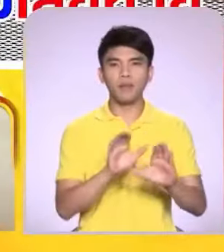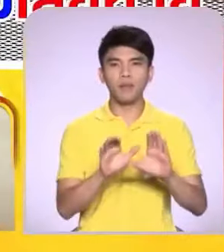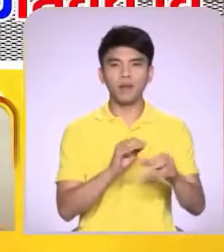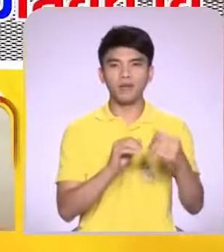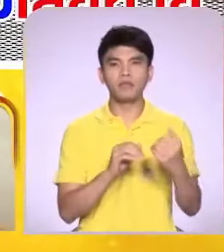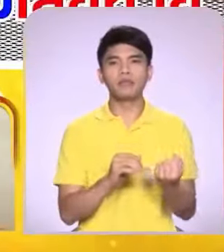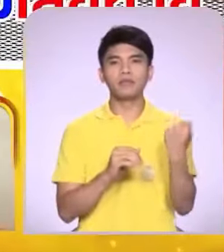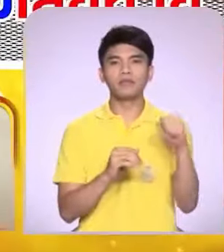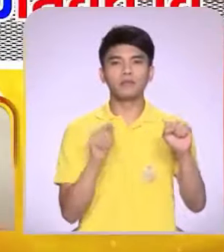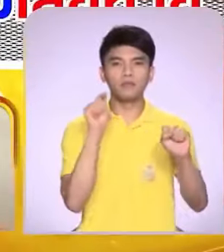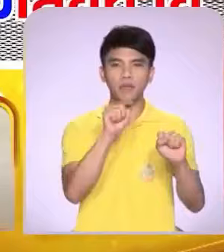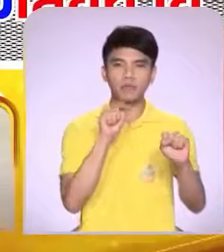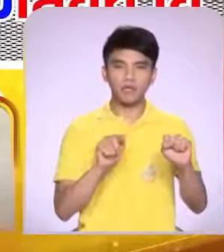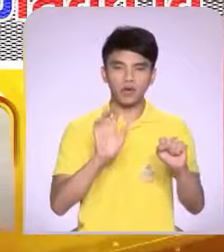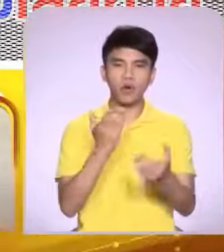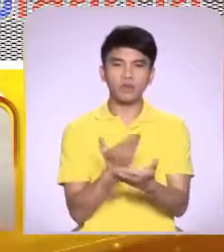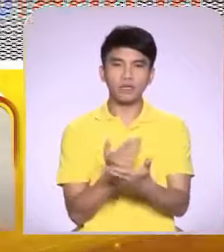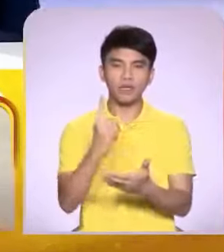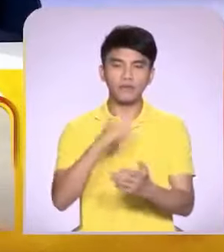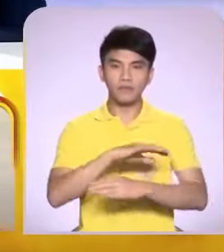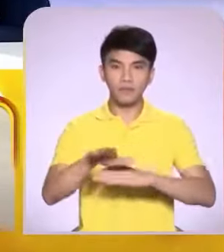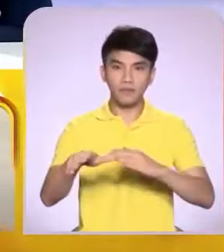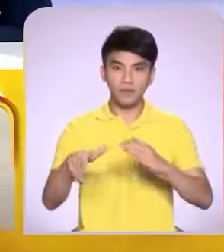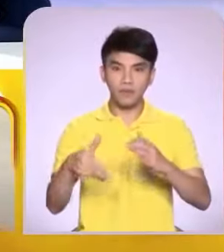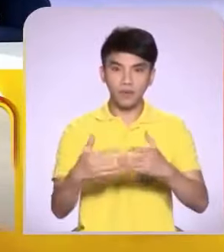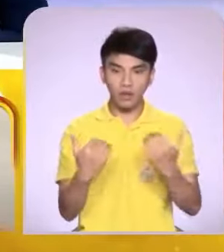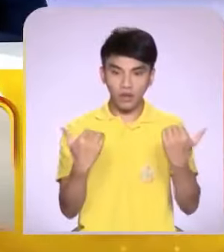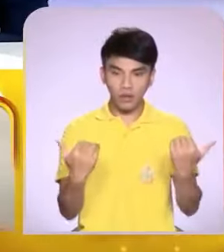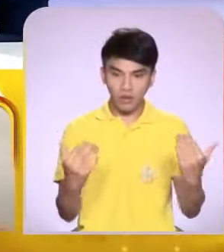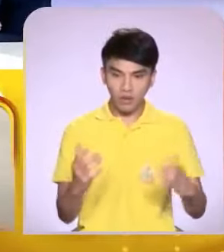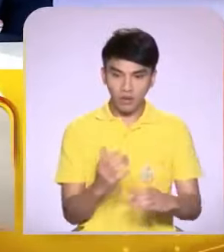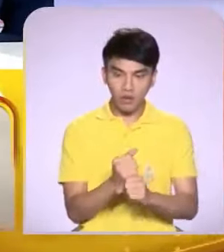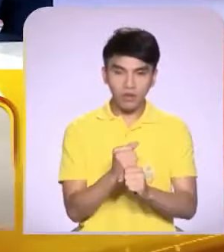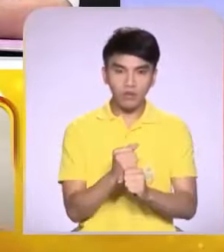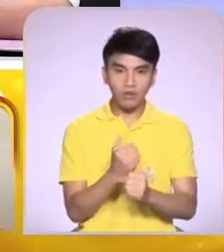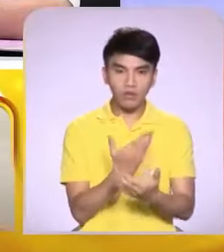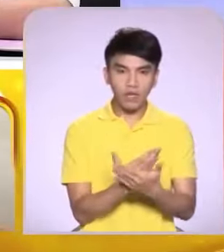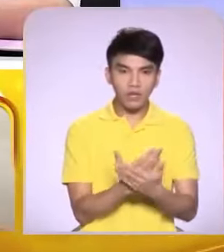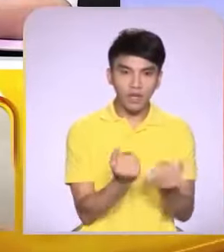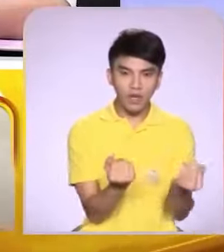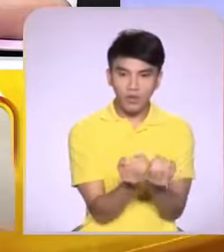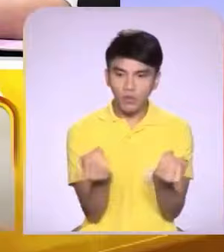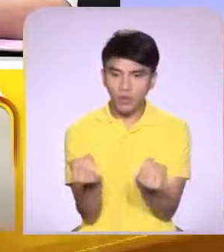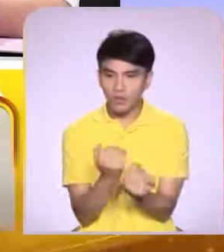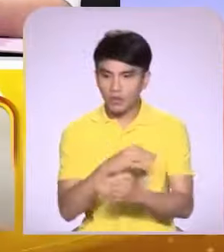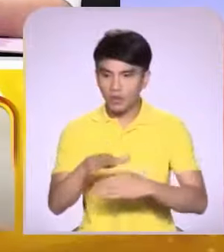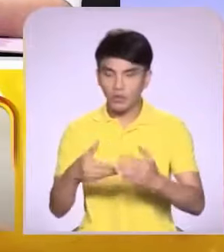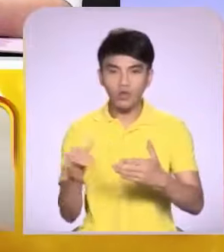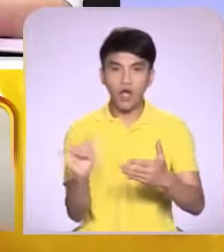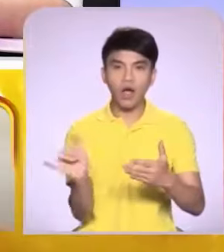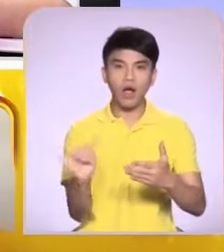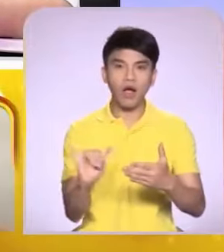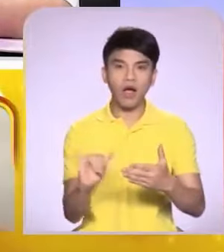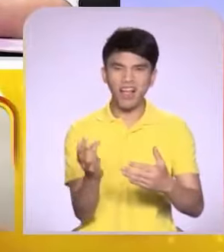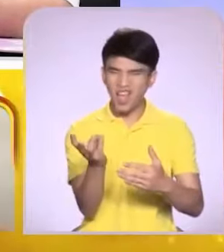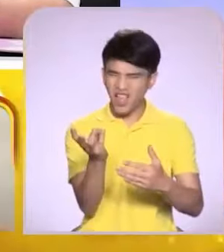นะยี่ตอก 10% ของมูลค่าความเสียหาย แต่ความเสียหายยังไม่นิ่งเลยค่ะอาจารย์ คืออย่างนี้จะมีโอกาสในขณะเนี้ยต้องบอ